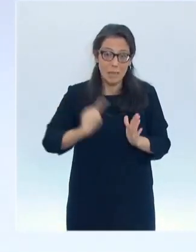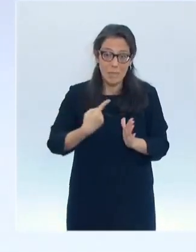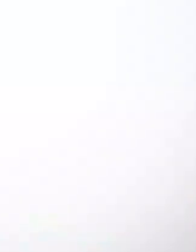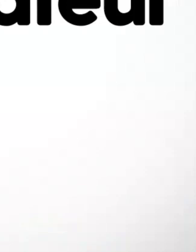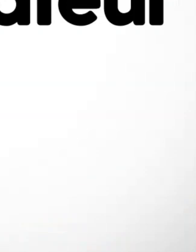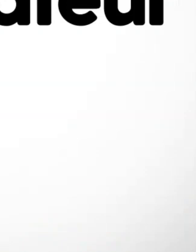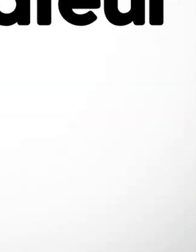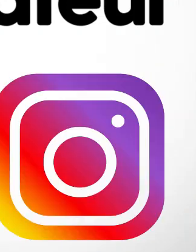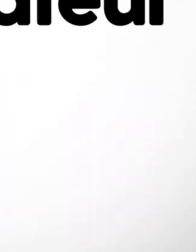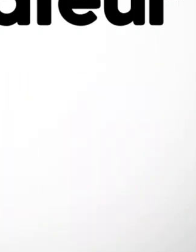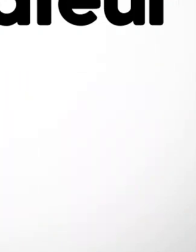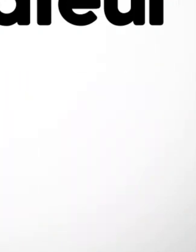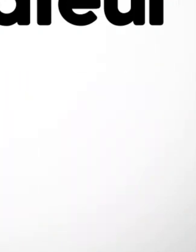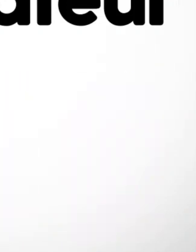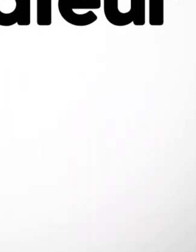vivants